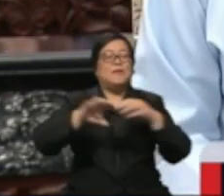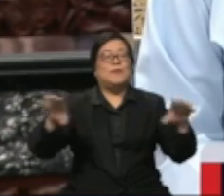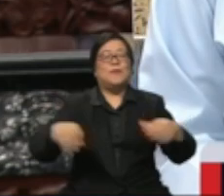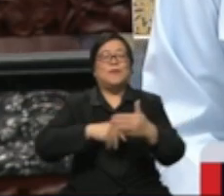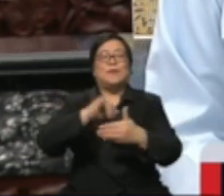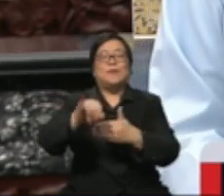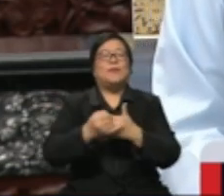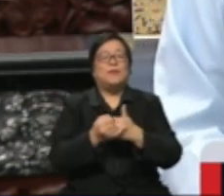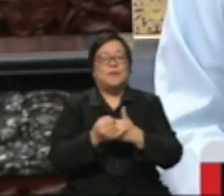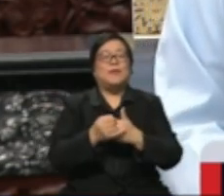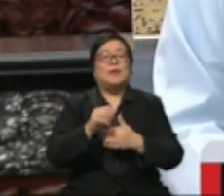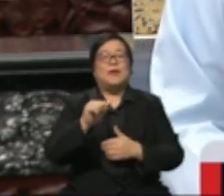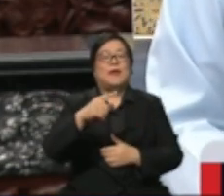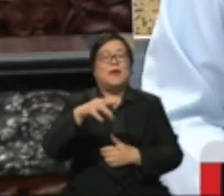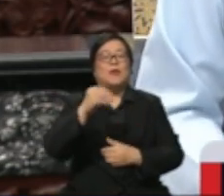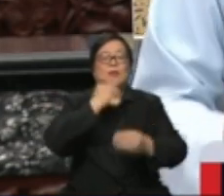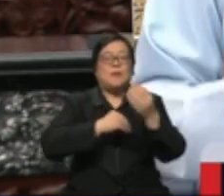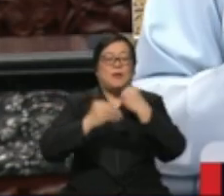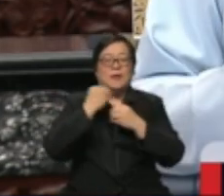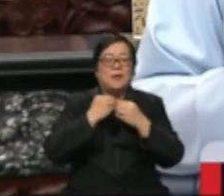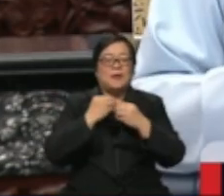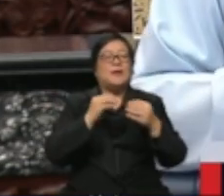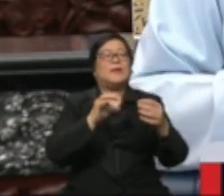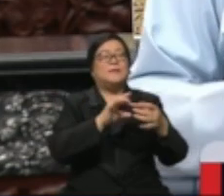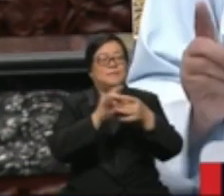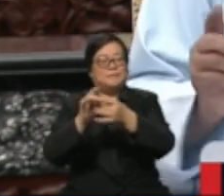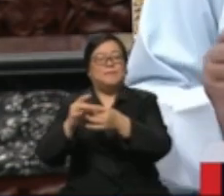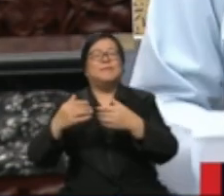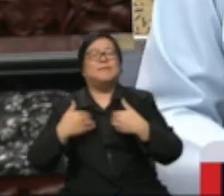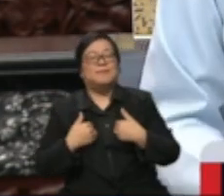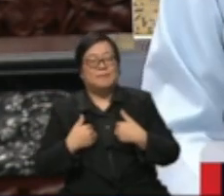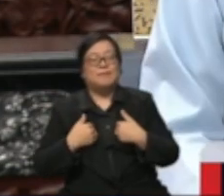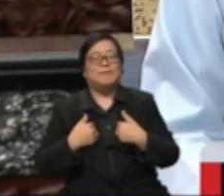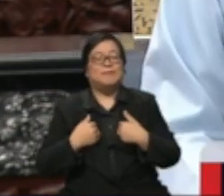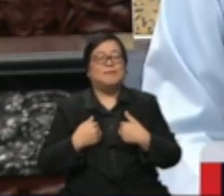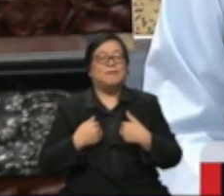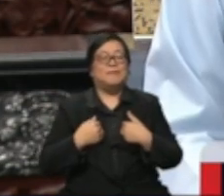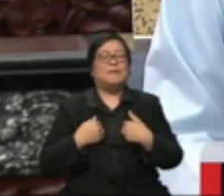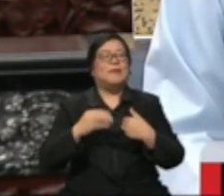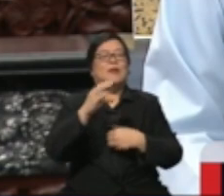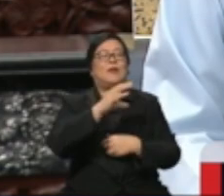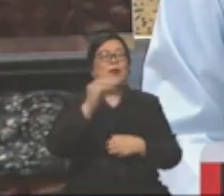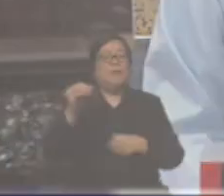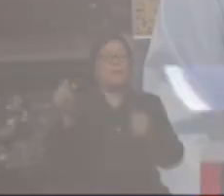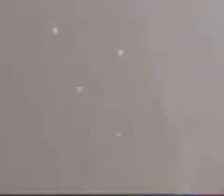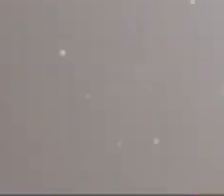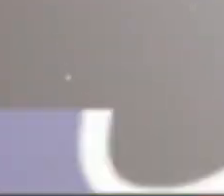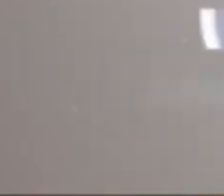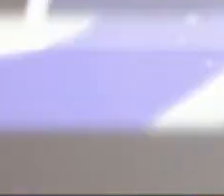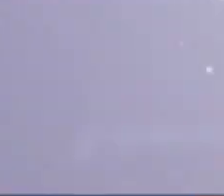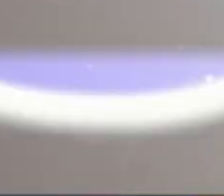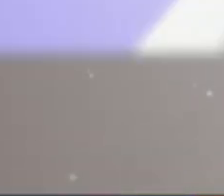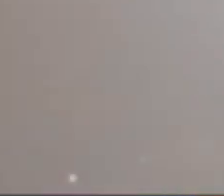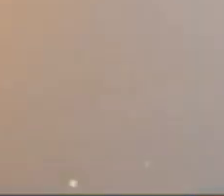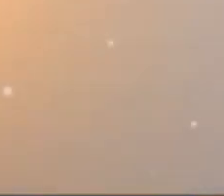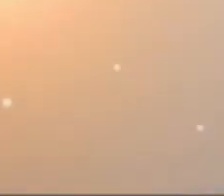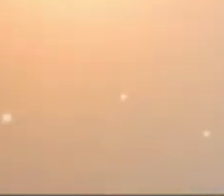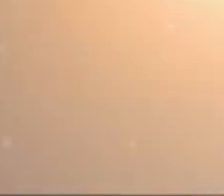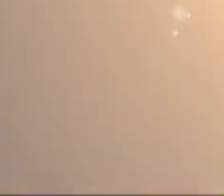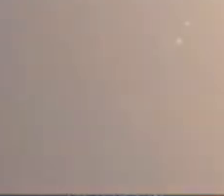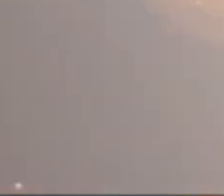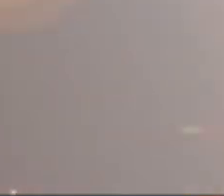Project Agro makanan supaya ada hubungan langsung diantara dengan kerajaan negeri